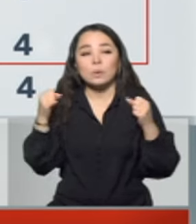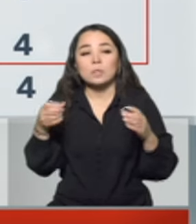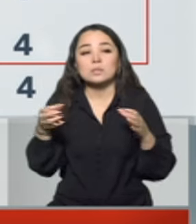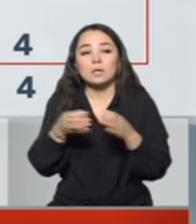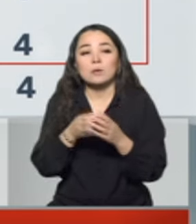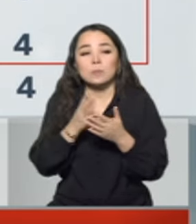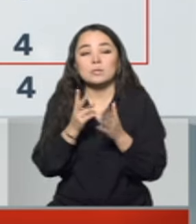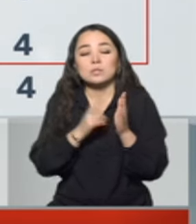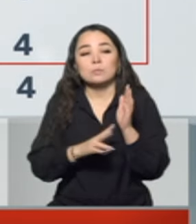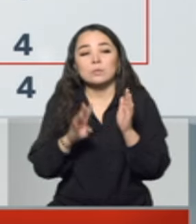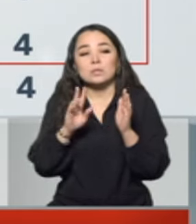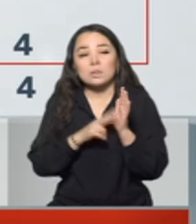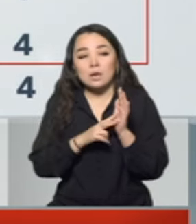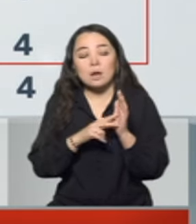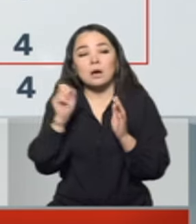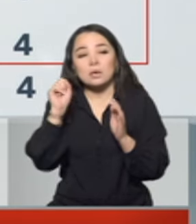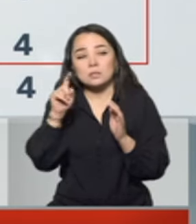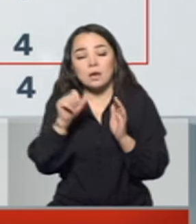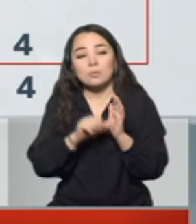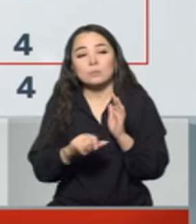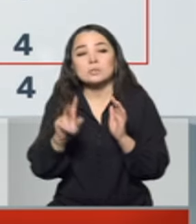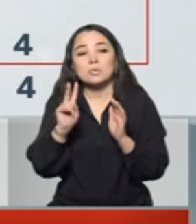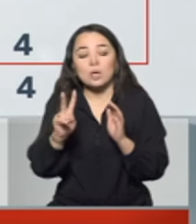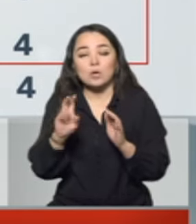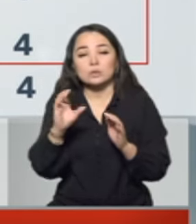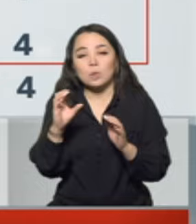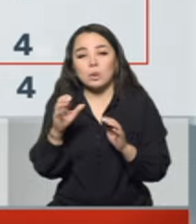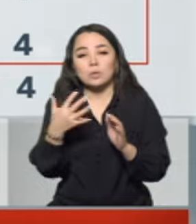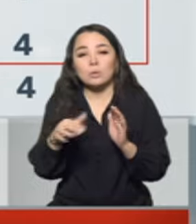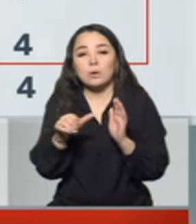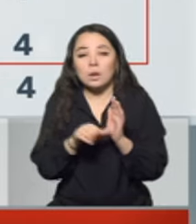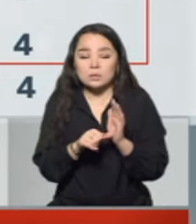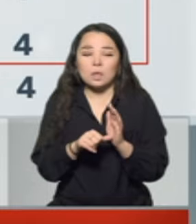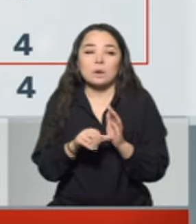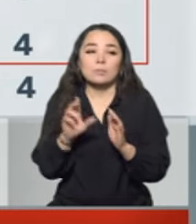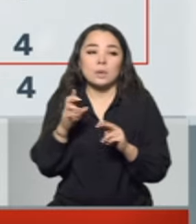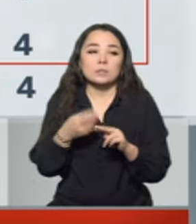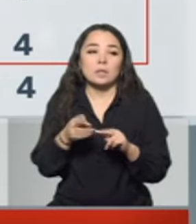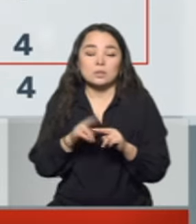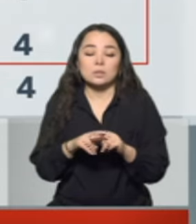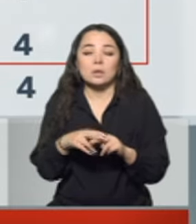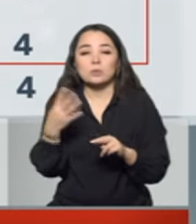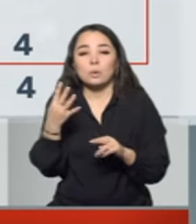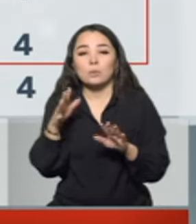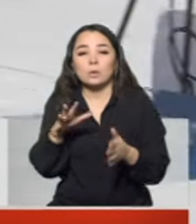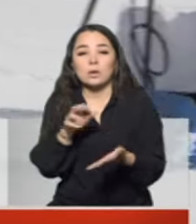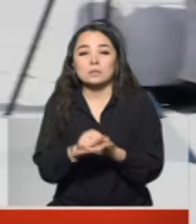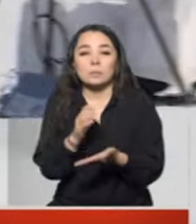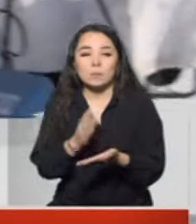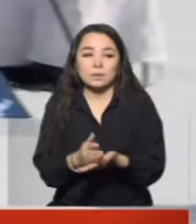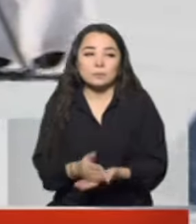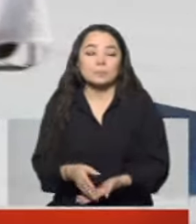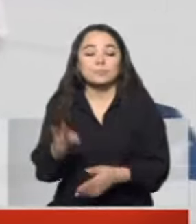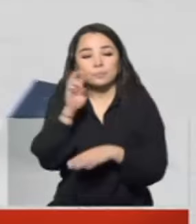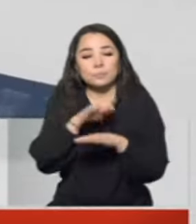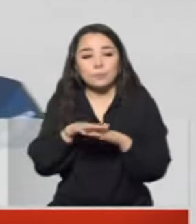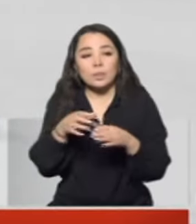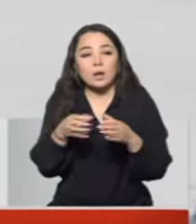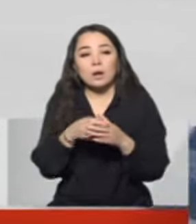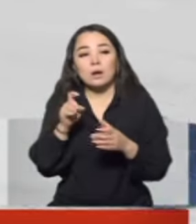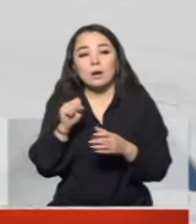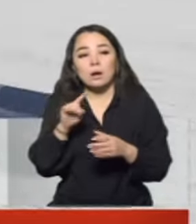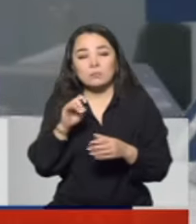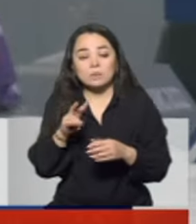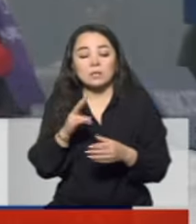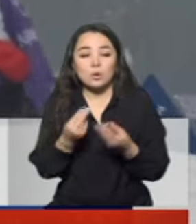ақпаратынша 78 алтын, 62 күміс және 56 қола мен 32 елдің ішінде 4-ші орында тұр. Ел құрамасынан Харбиндегі